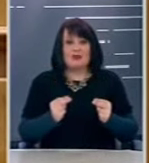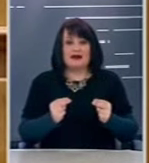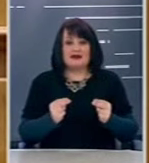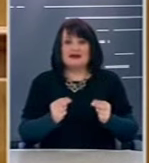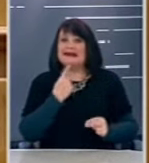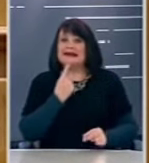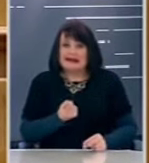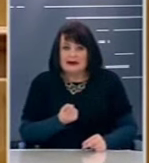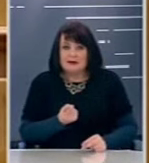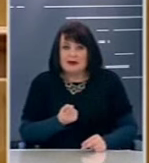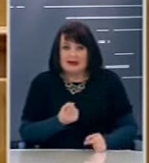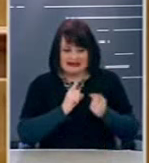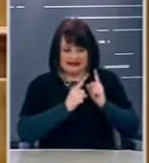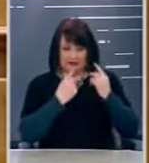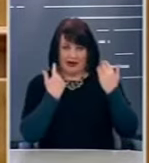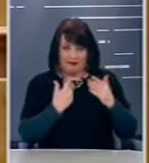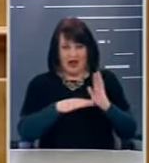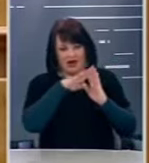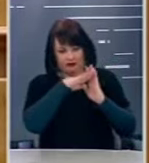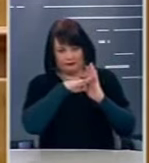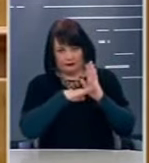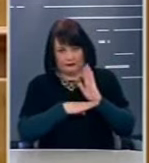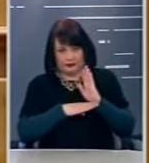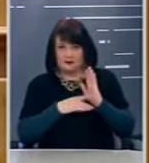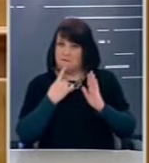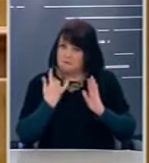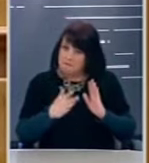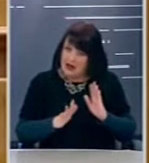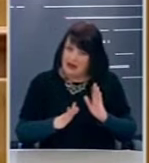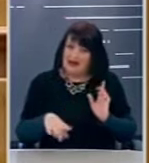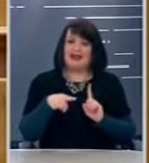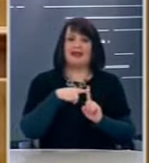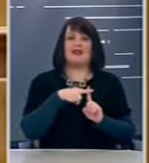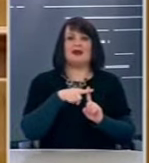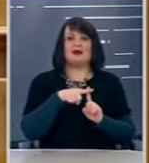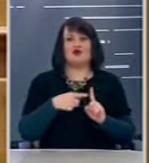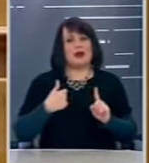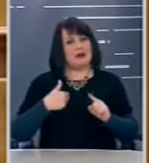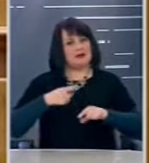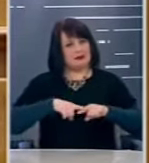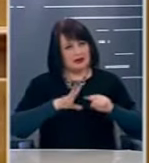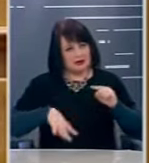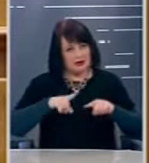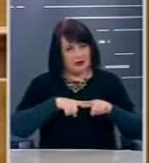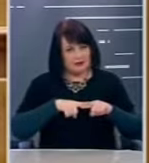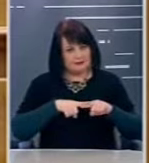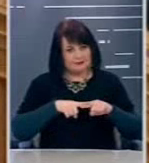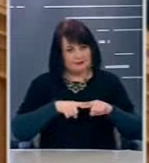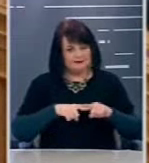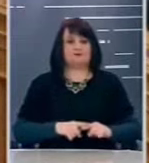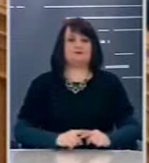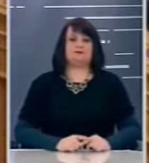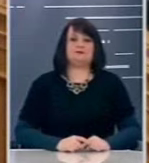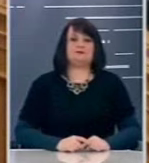Καταλήξαμε σε αυτό το περίγραμμα συμφωνίας, το οποίο είναι θετικό για την ελληνική πλευρά, και καταλήξαμε μετά